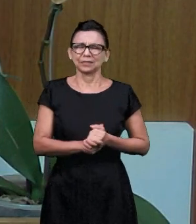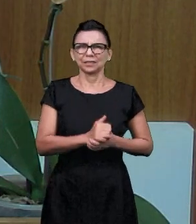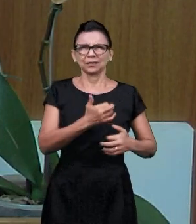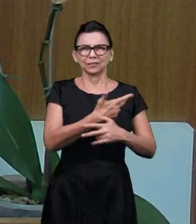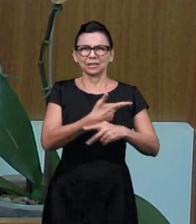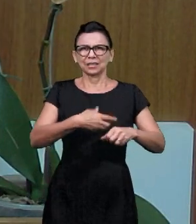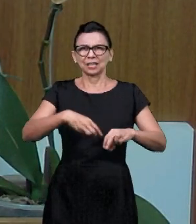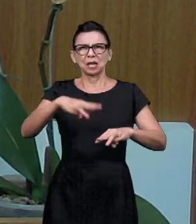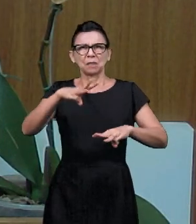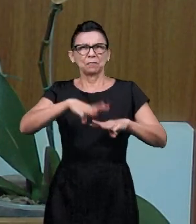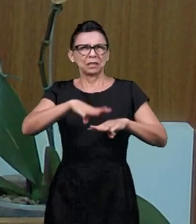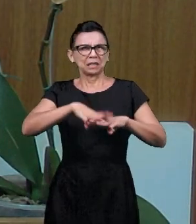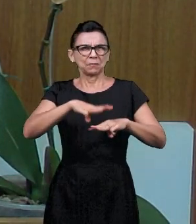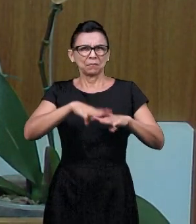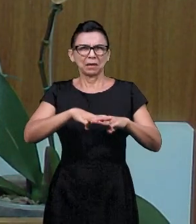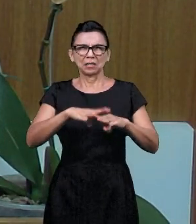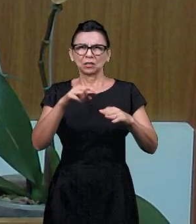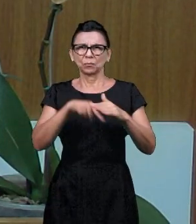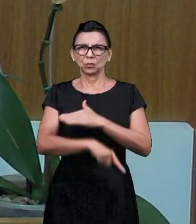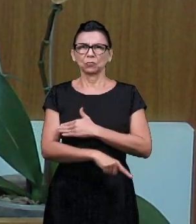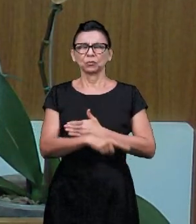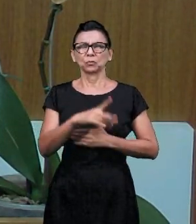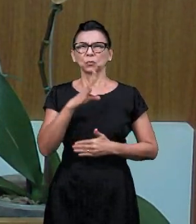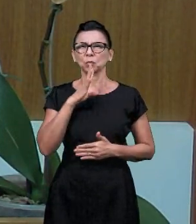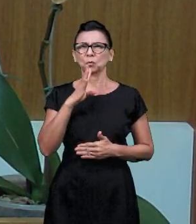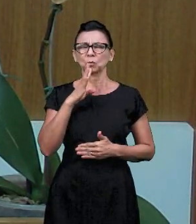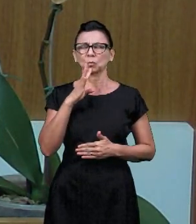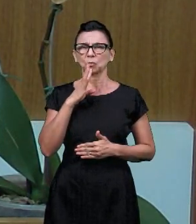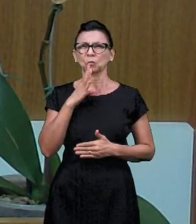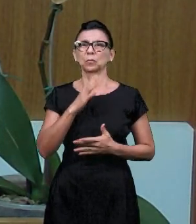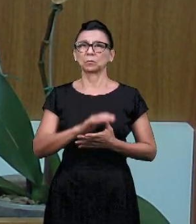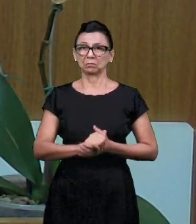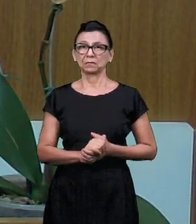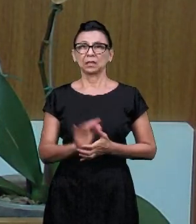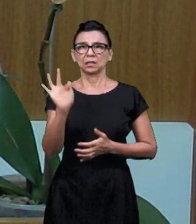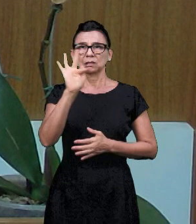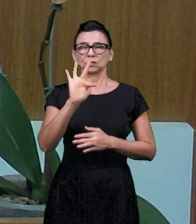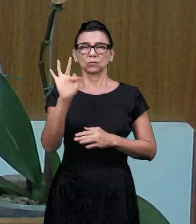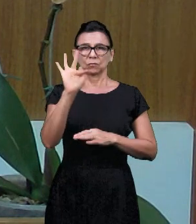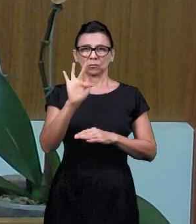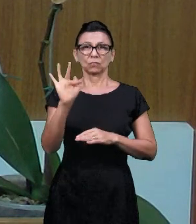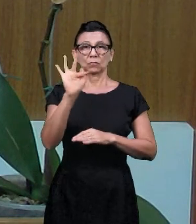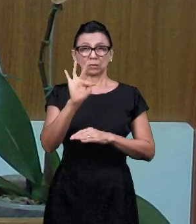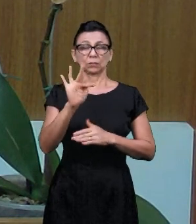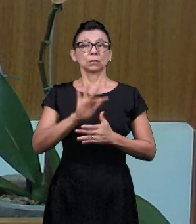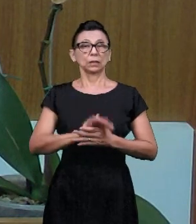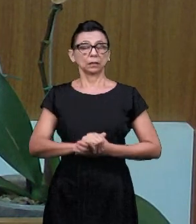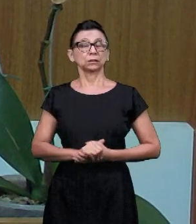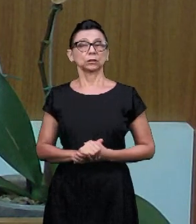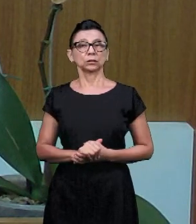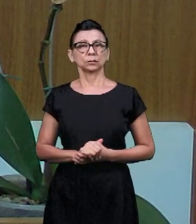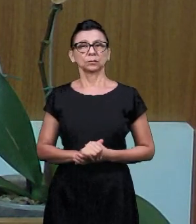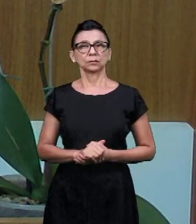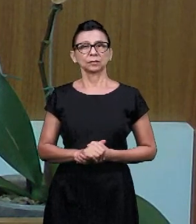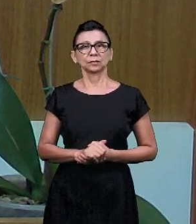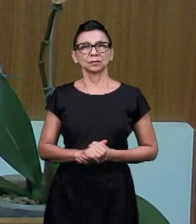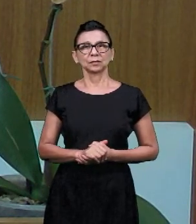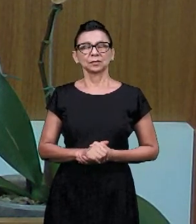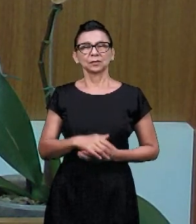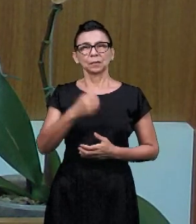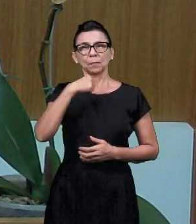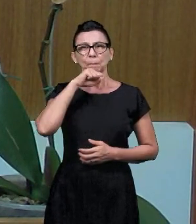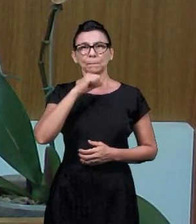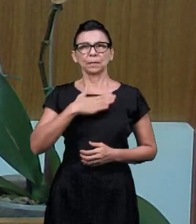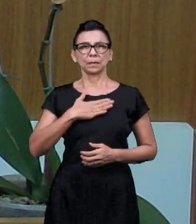cubique. Elle avait une formation supérieure, tout ça. C'était ma mère Sarah. Sa fille, c'est ma mère,